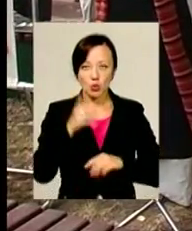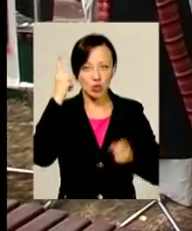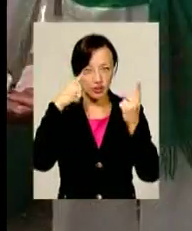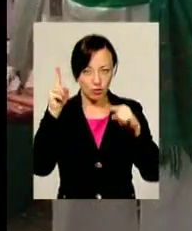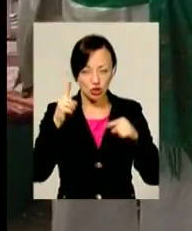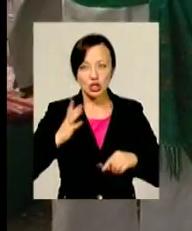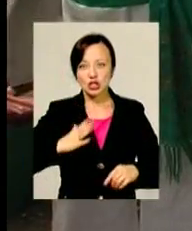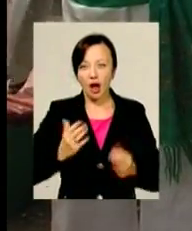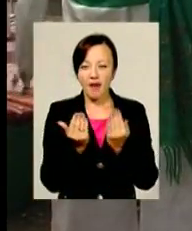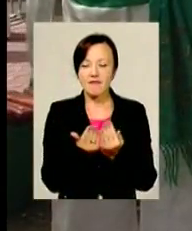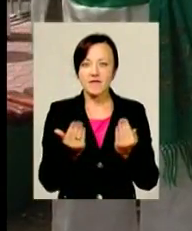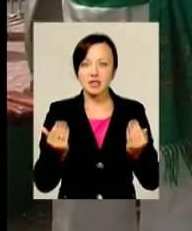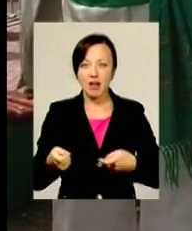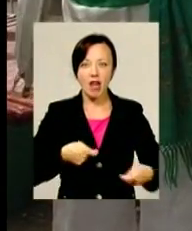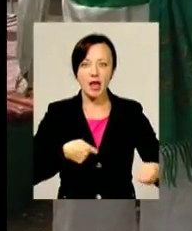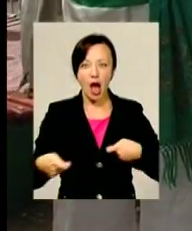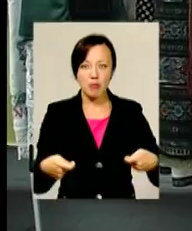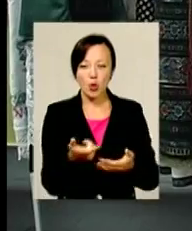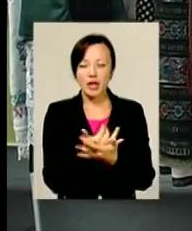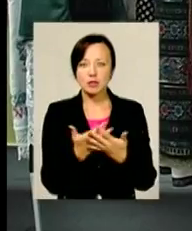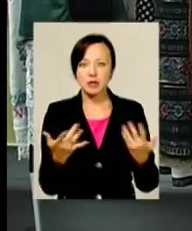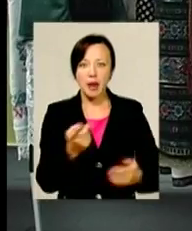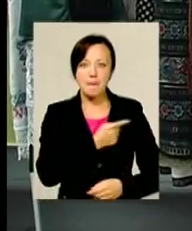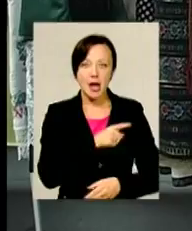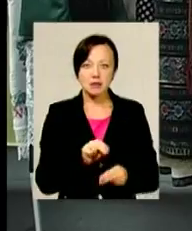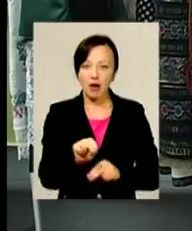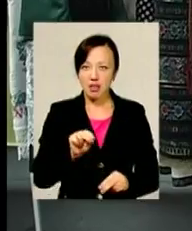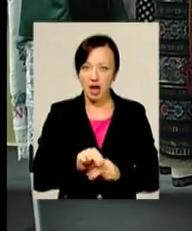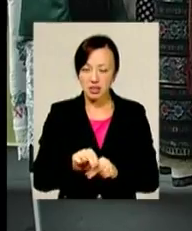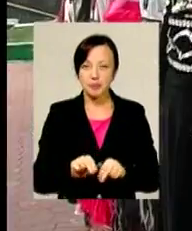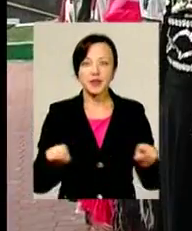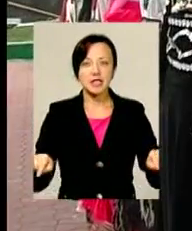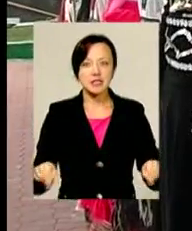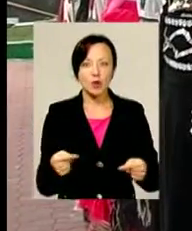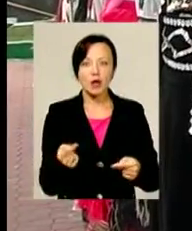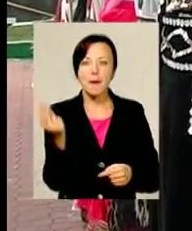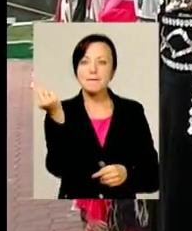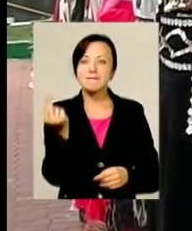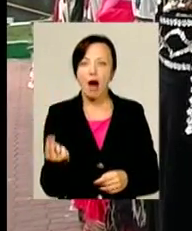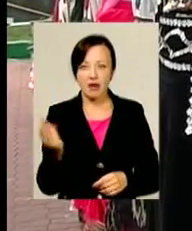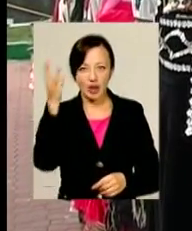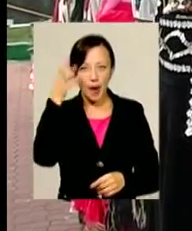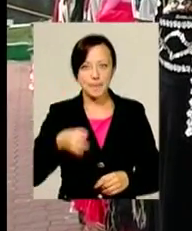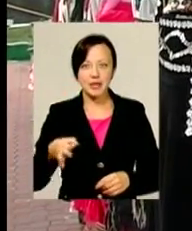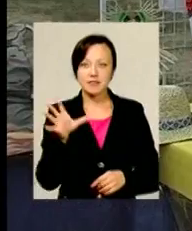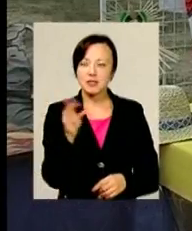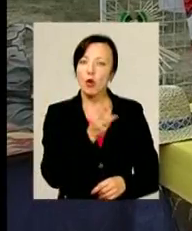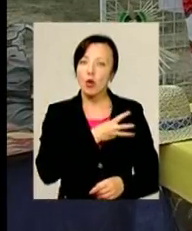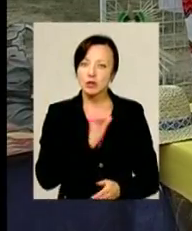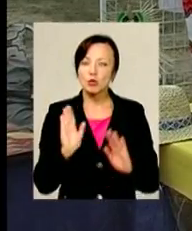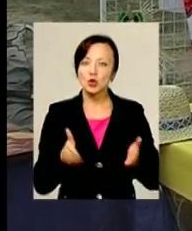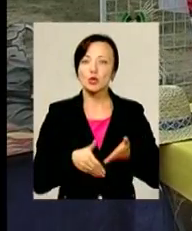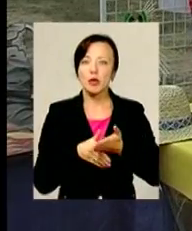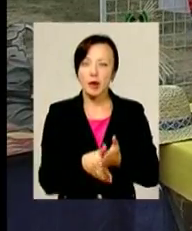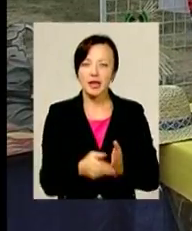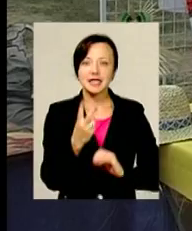творчості, чекає виставка ярмарок та різноманітні майстер-класи. Створювати барви Хмельниччини усім охочим допомагатимуть